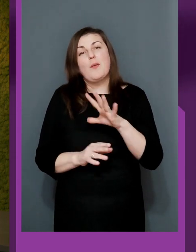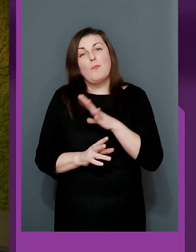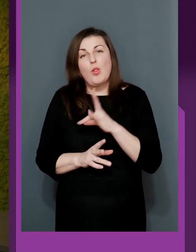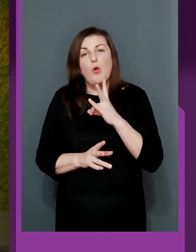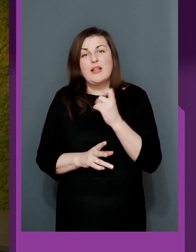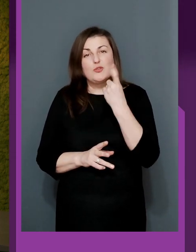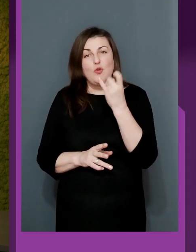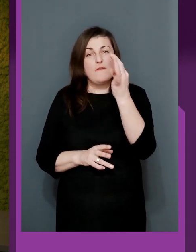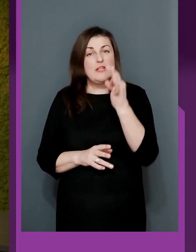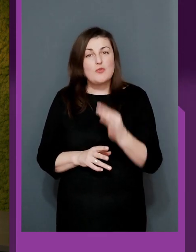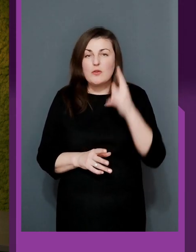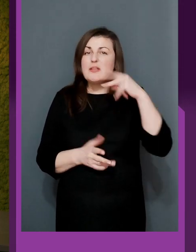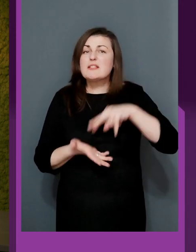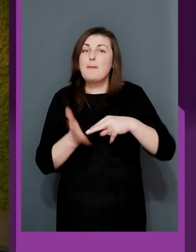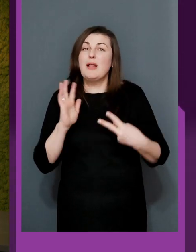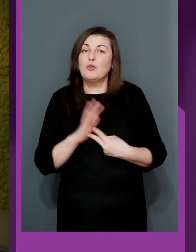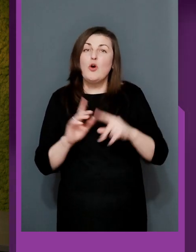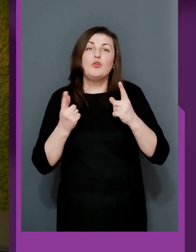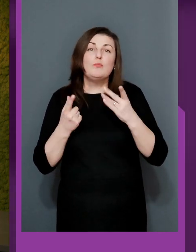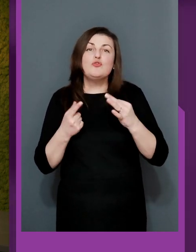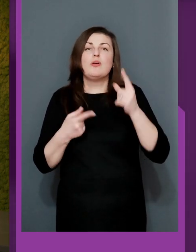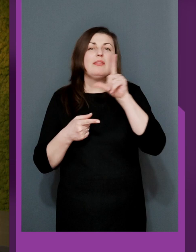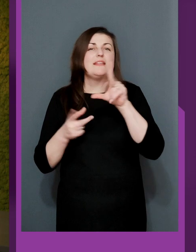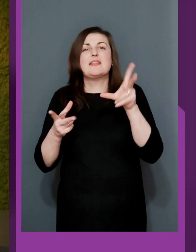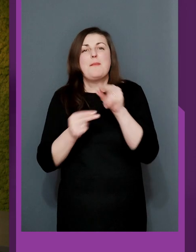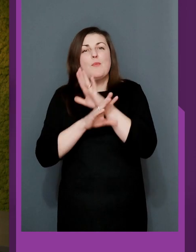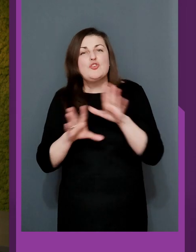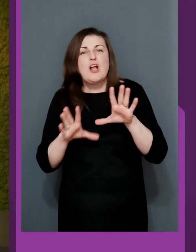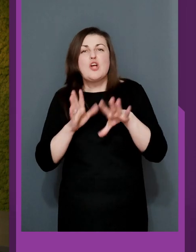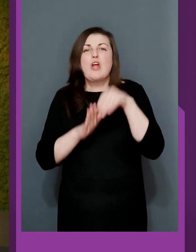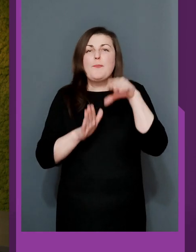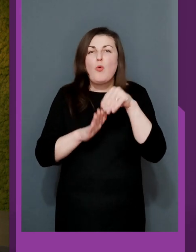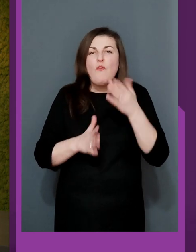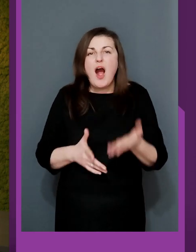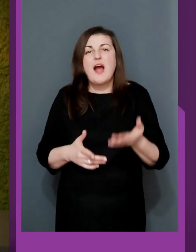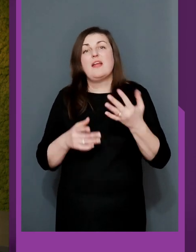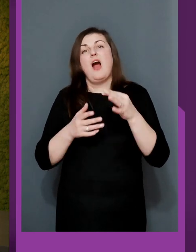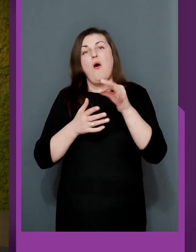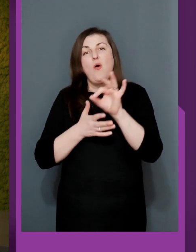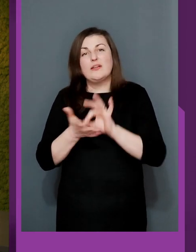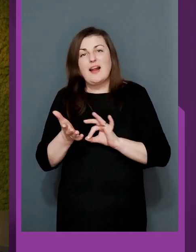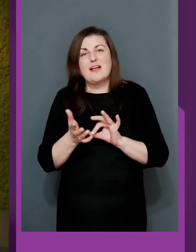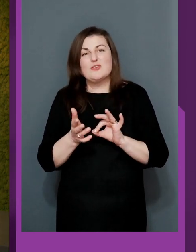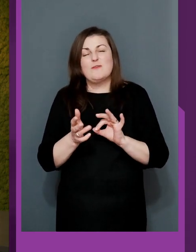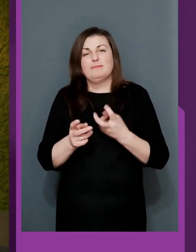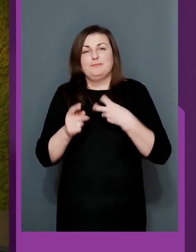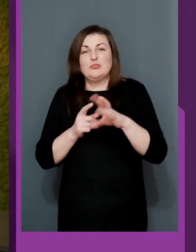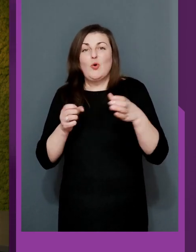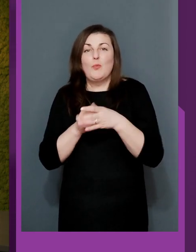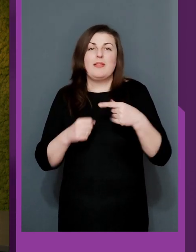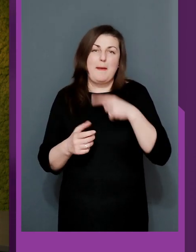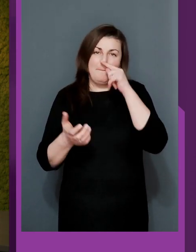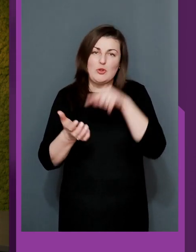було на 100% заплановано тому що десь не пощастило жеребкуванням одразу ж вийшовши з групи